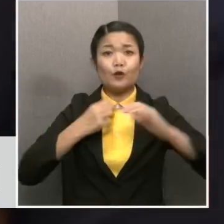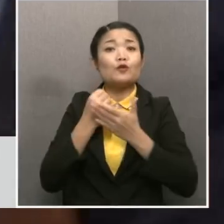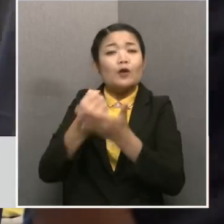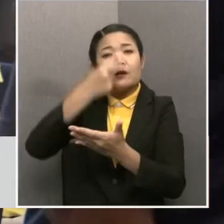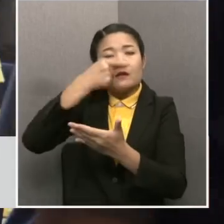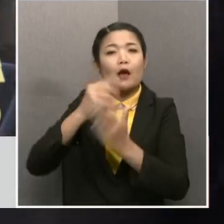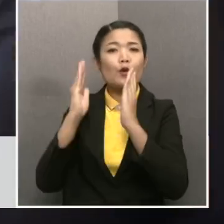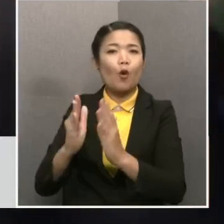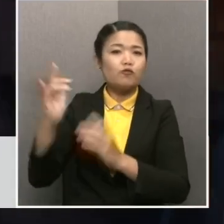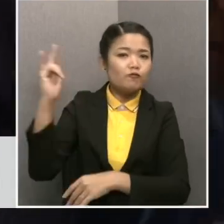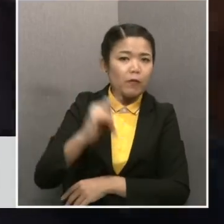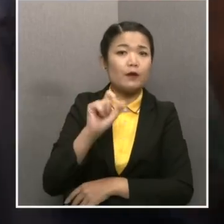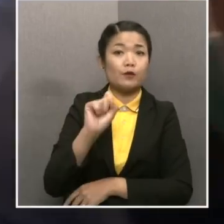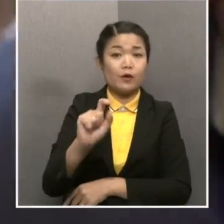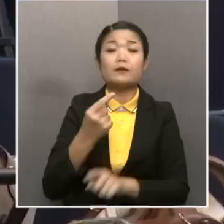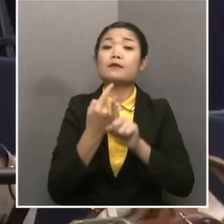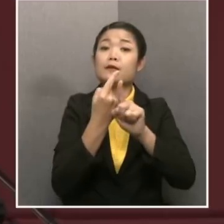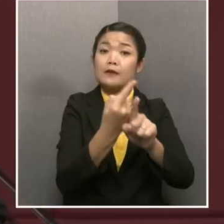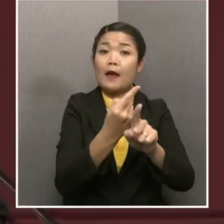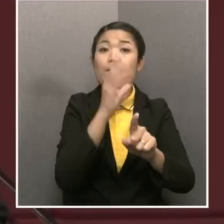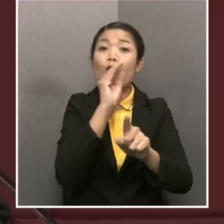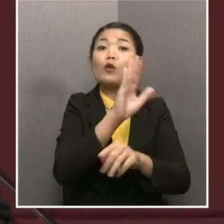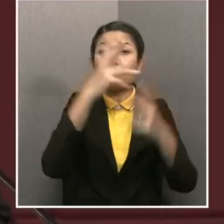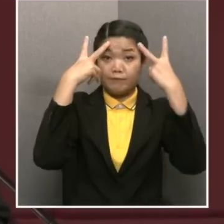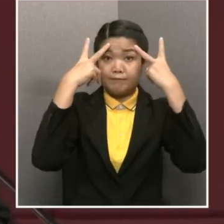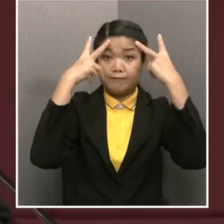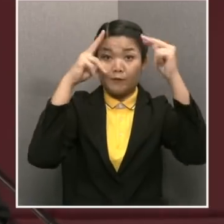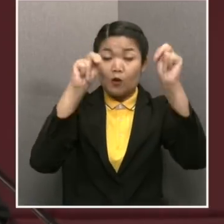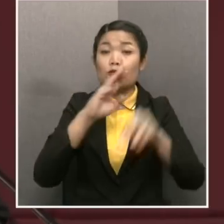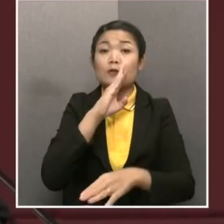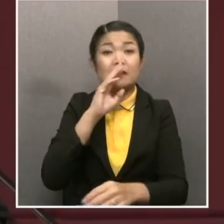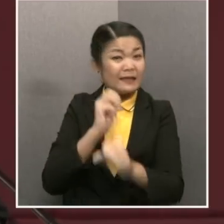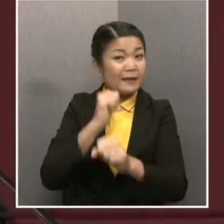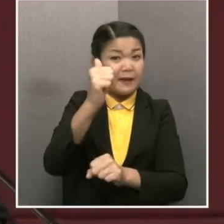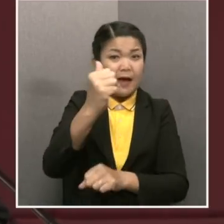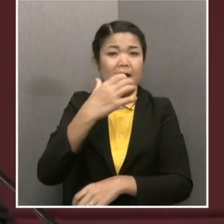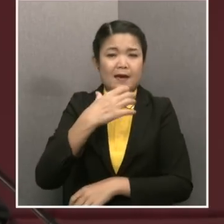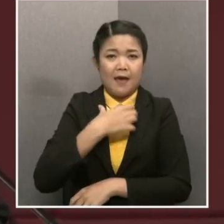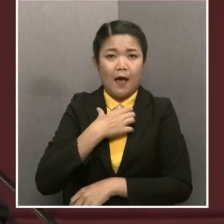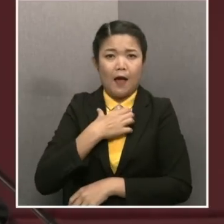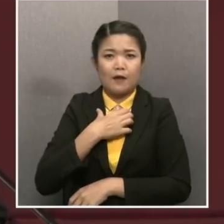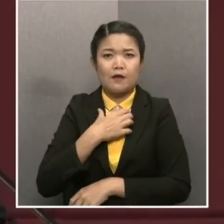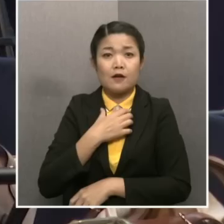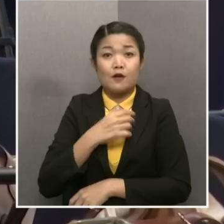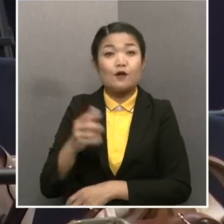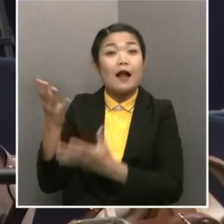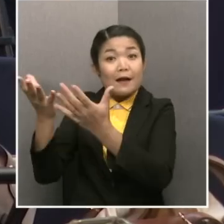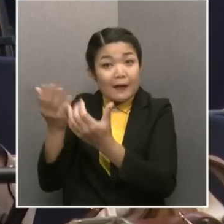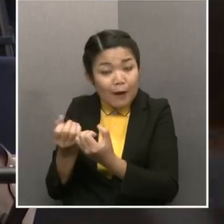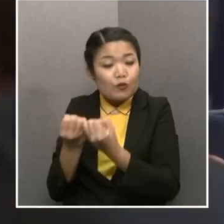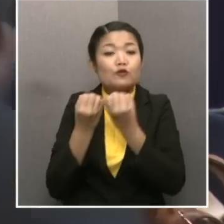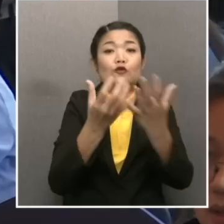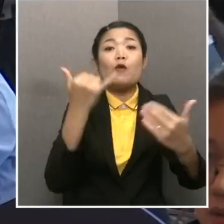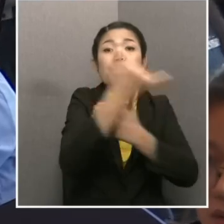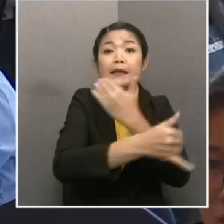ซึ่งเป็นไปตามที่นายกรัฐมนตรีได้กล่าวเอาไว้นะคะก็คือว่าถ้าเป็นไปได้จะพาไปพักไว้ที่ประเทศที่3แต่ก็อา